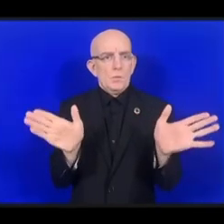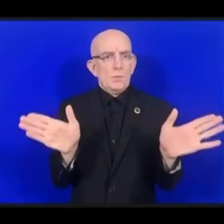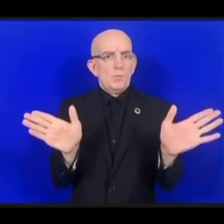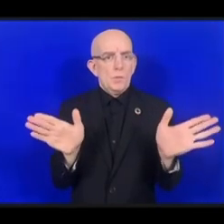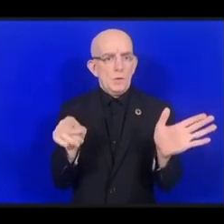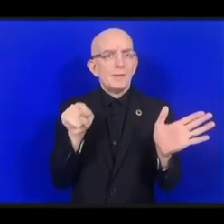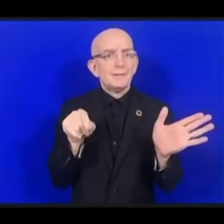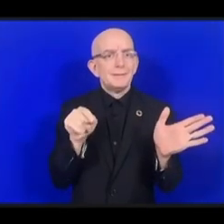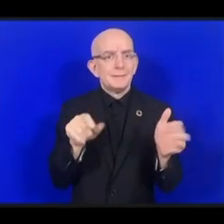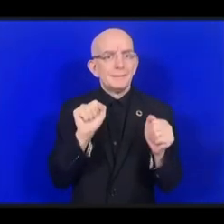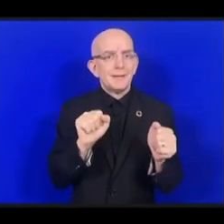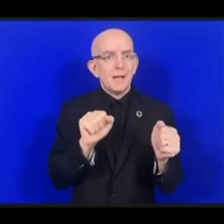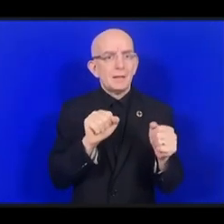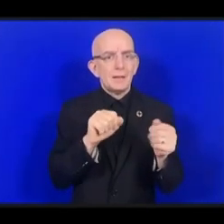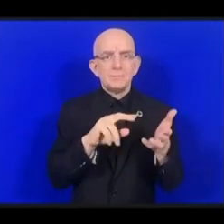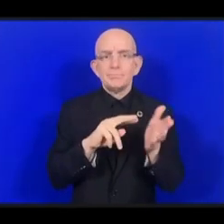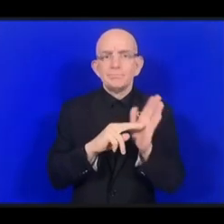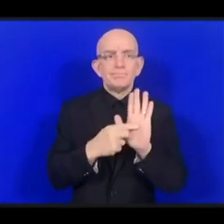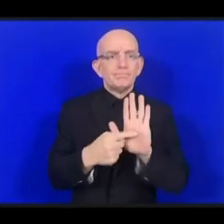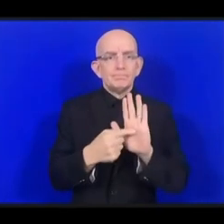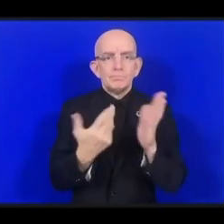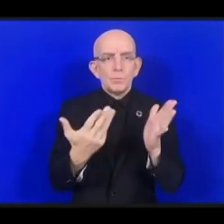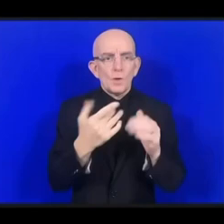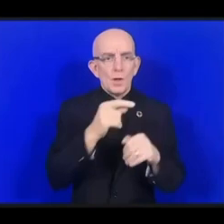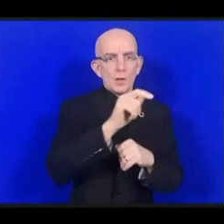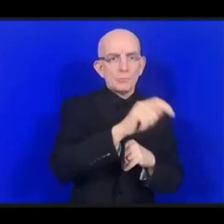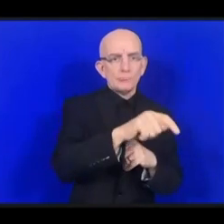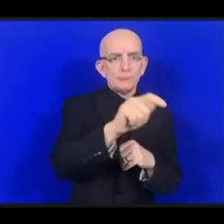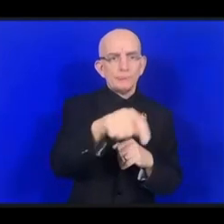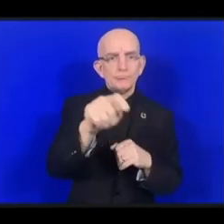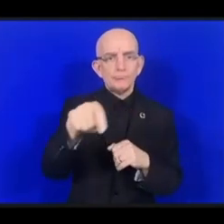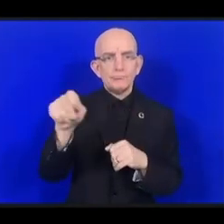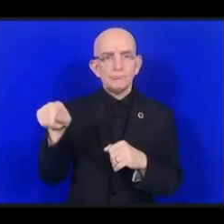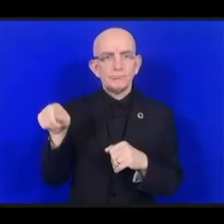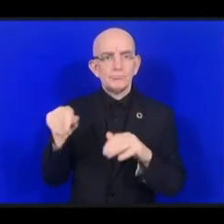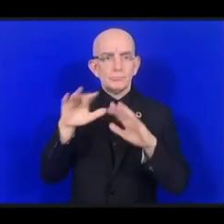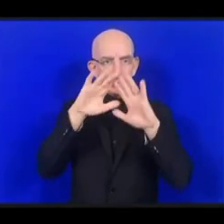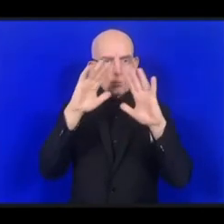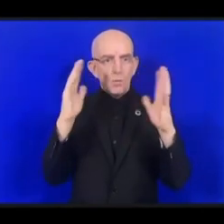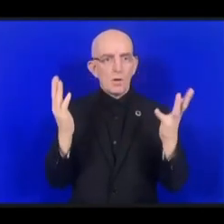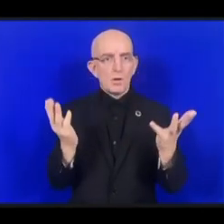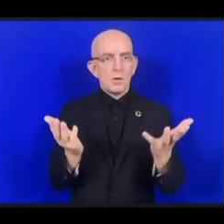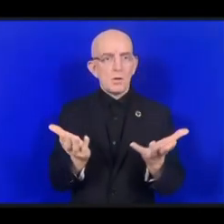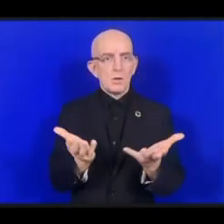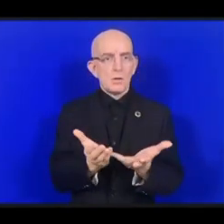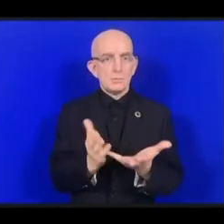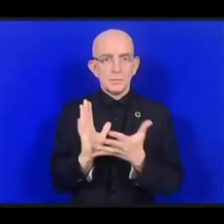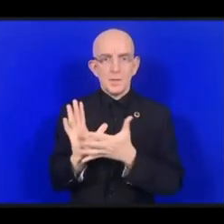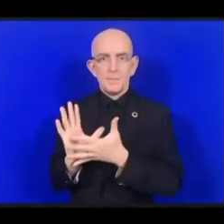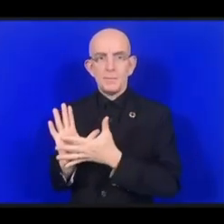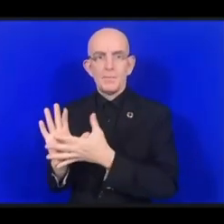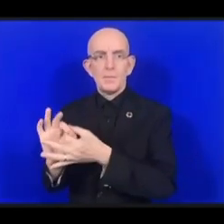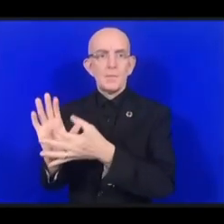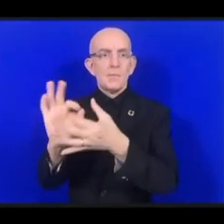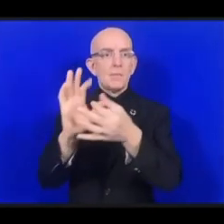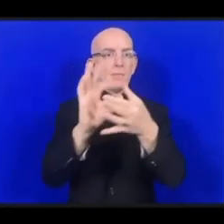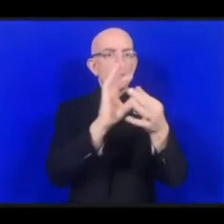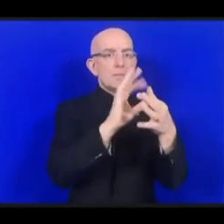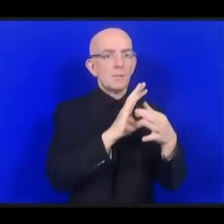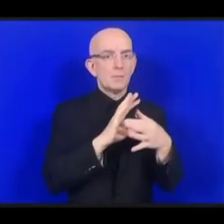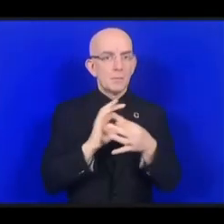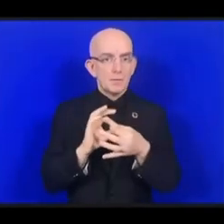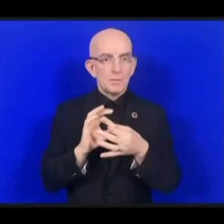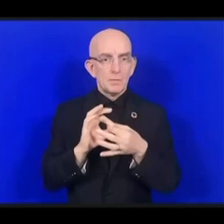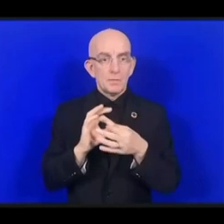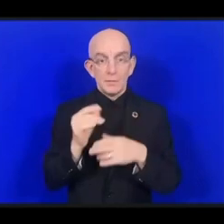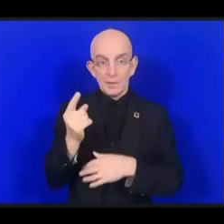として絆からえ外れることなく全ての人々がえ